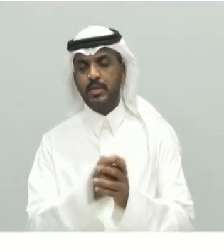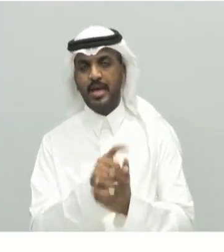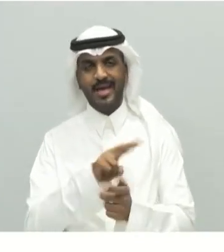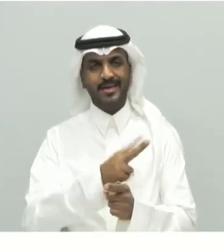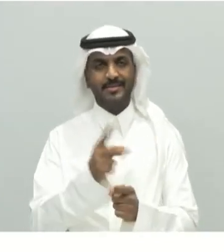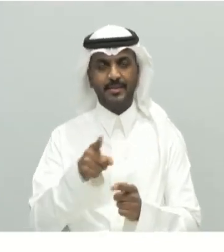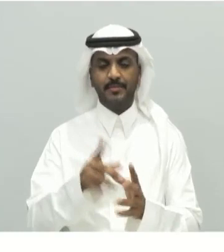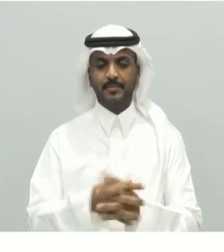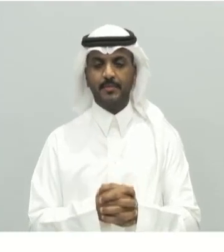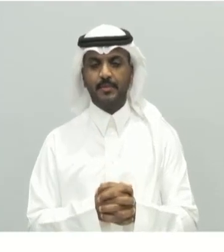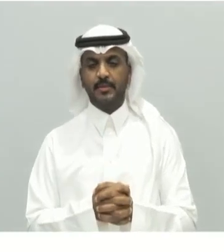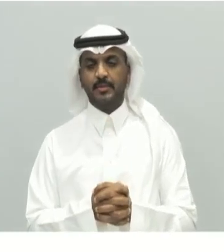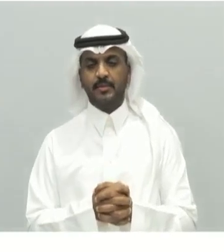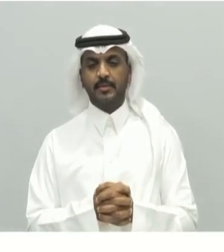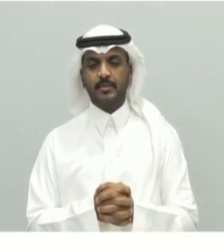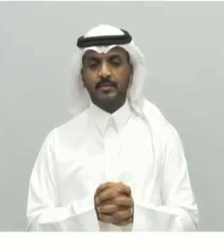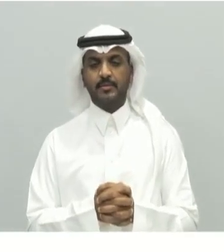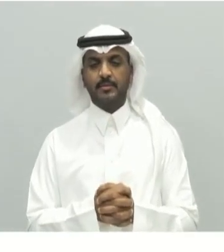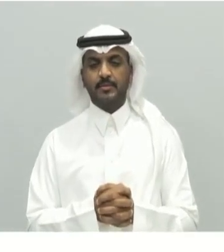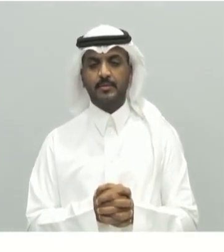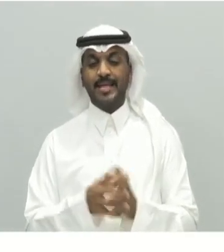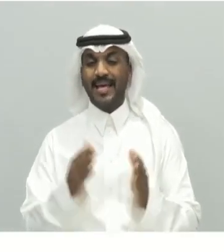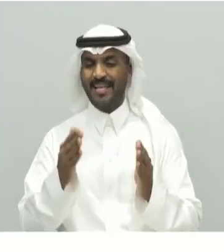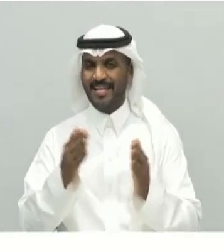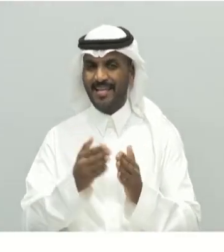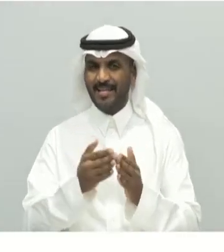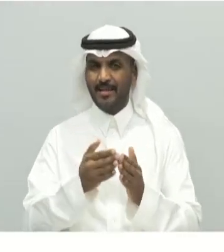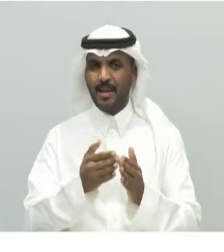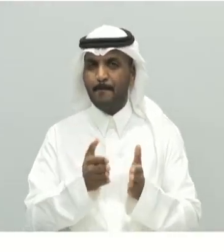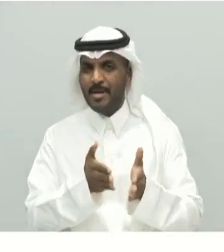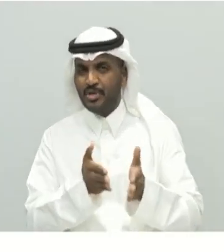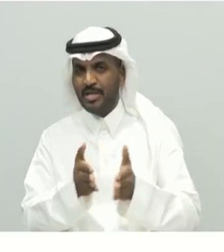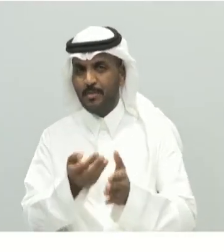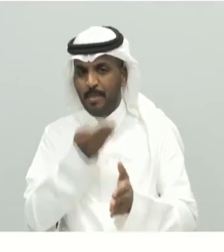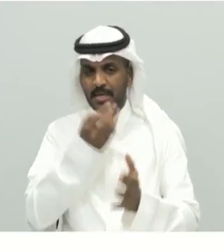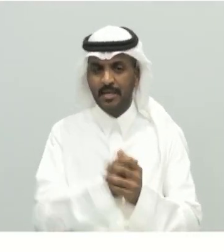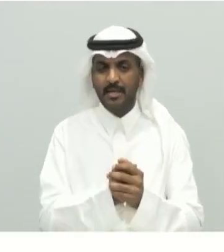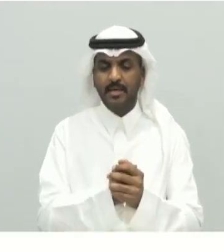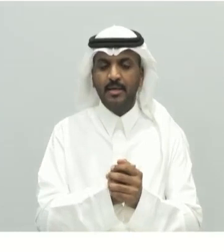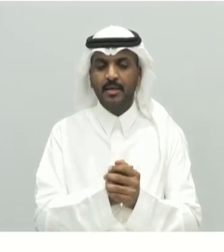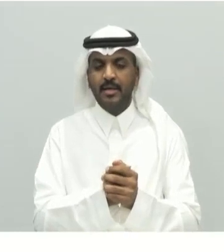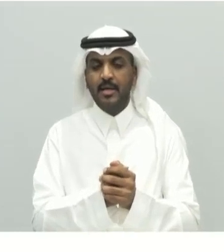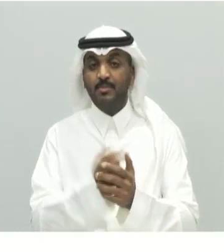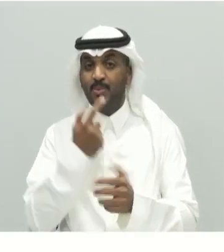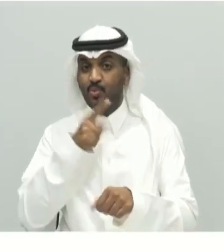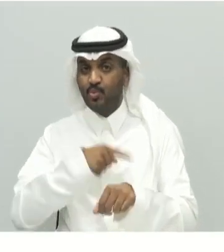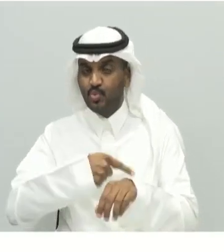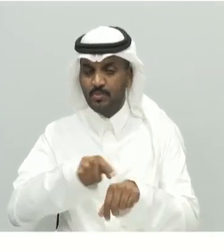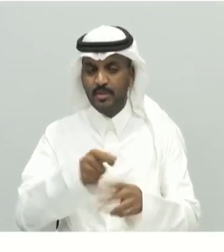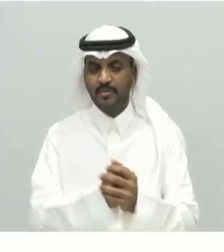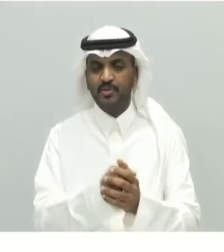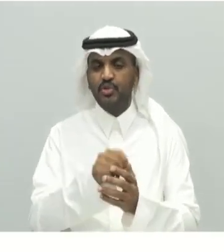العباره غير الصحيحه الف تقل المجاري المائيه الموسميه في الجزء